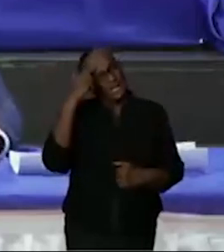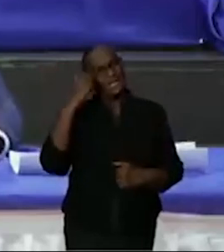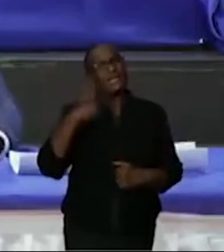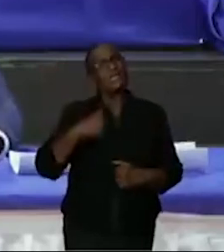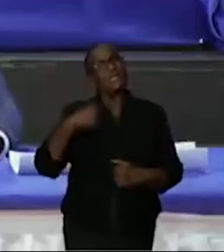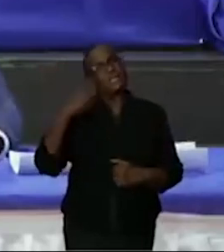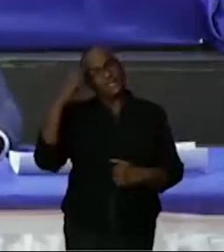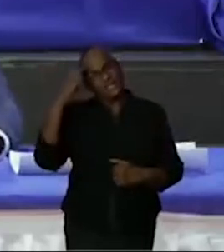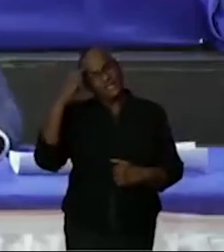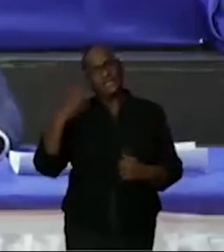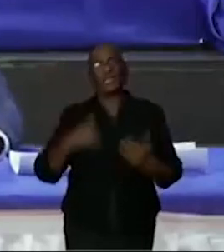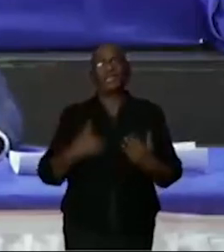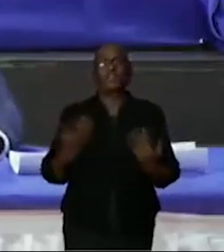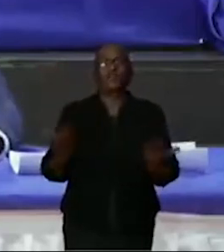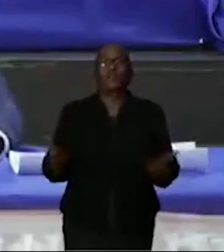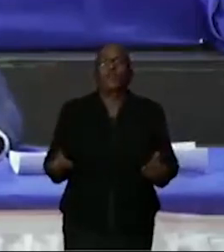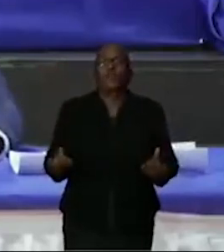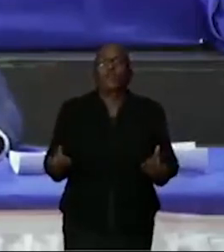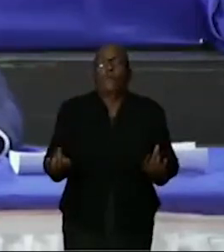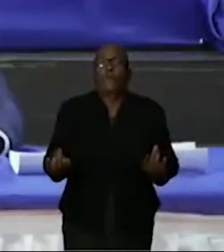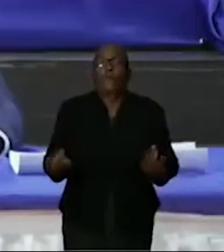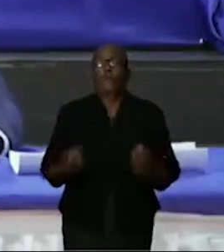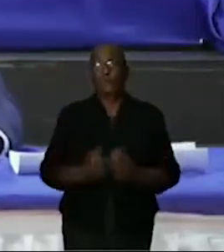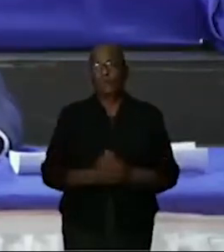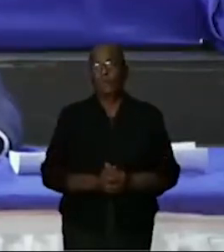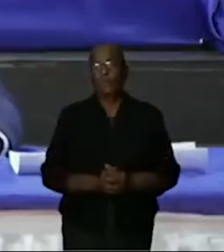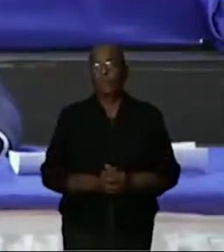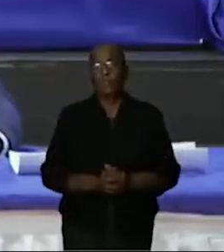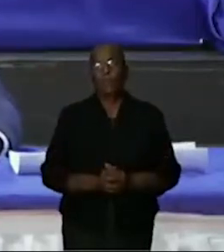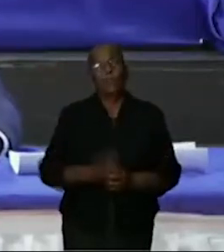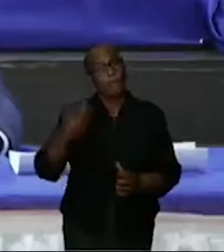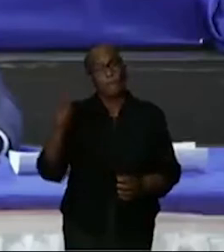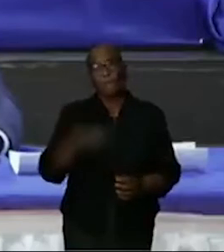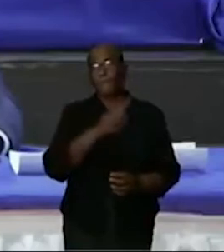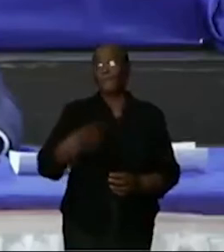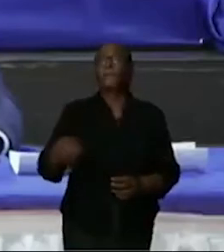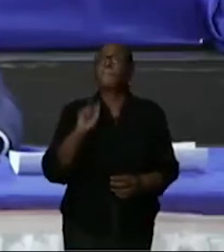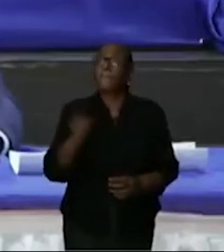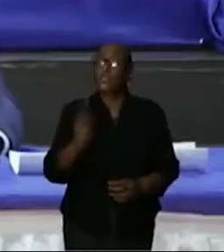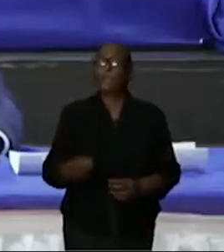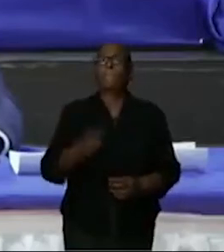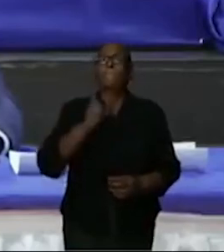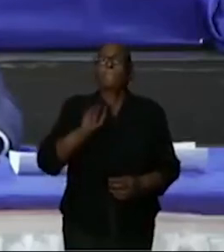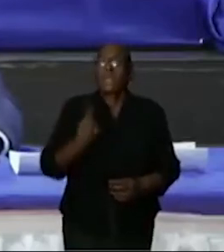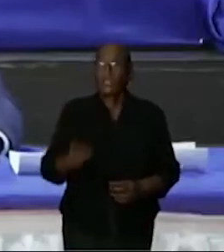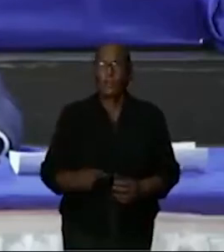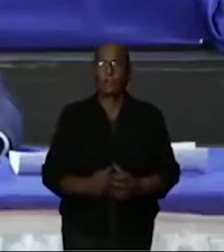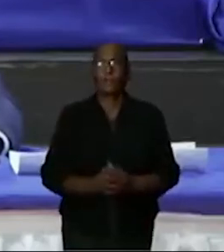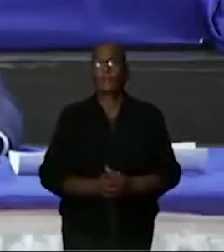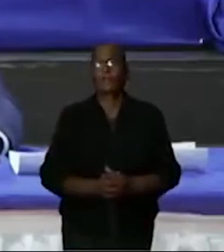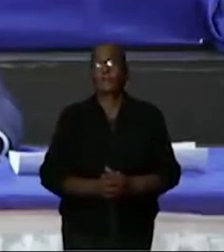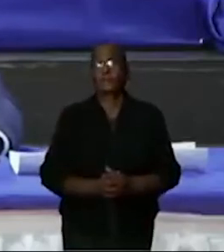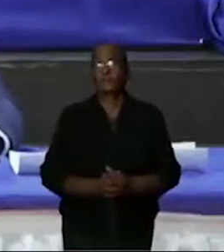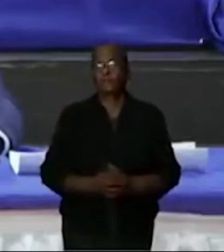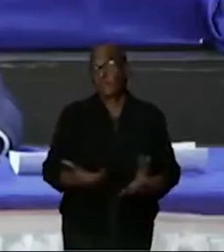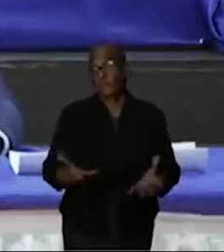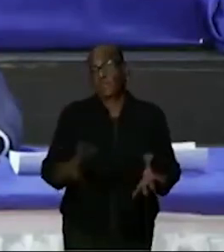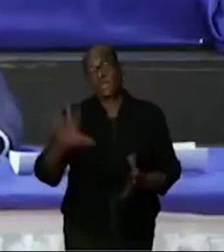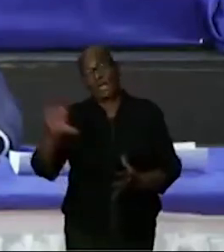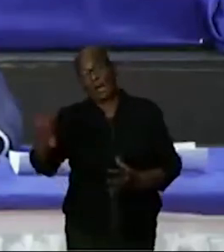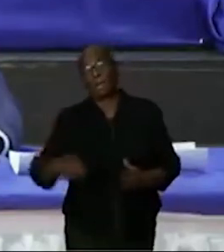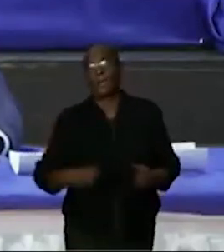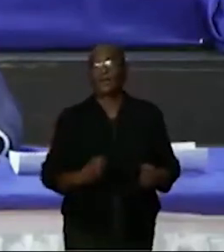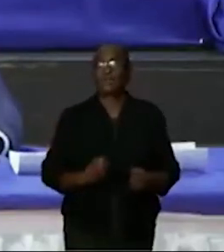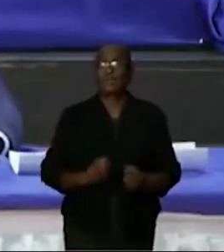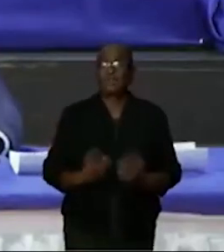sporen. Je hebt één, je probeert hem gewoon corrigerend op te treden. Je gaat ook mensen overbrengen. Met